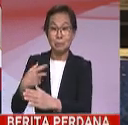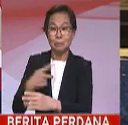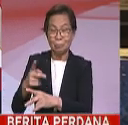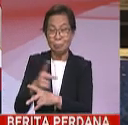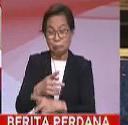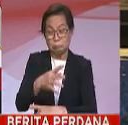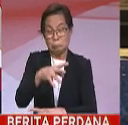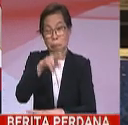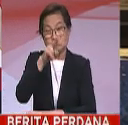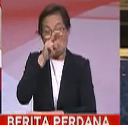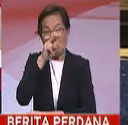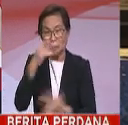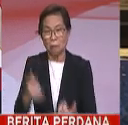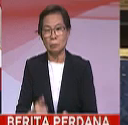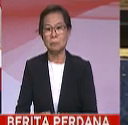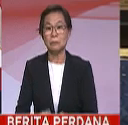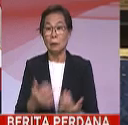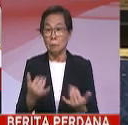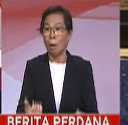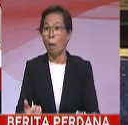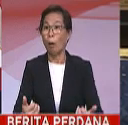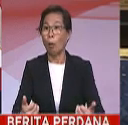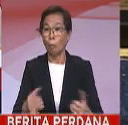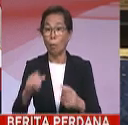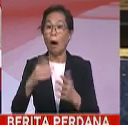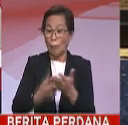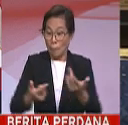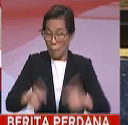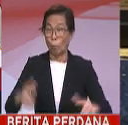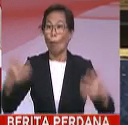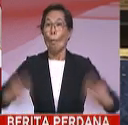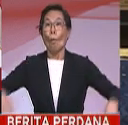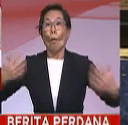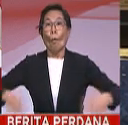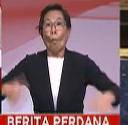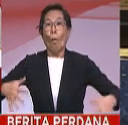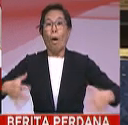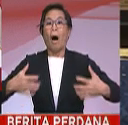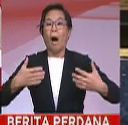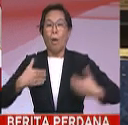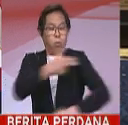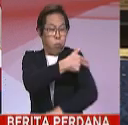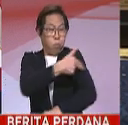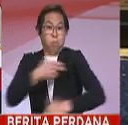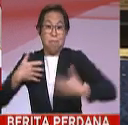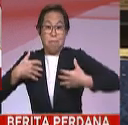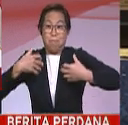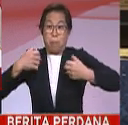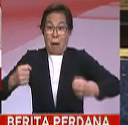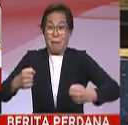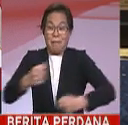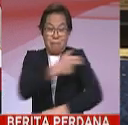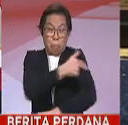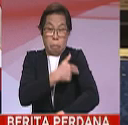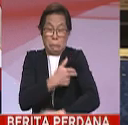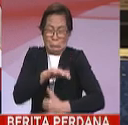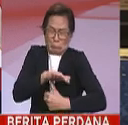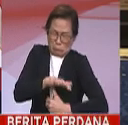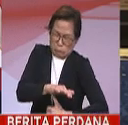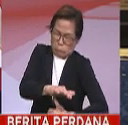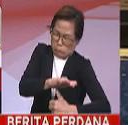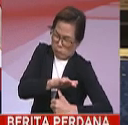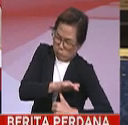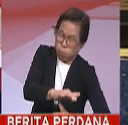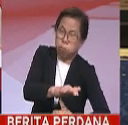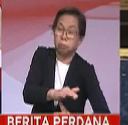situation today is indeed very alarming. Our healthcare system is under tremendous pressure now